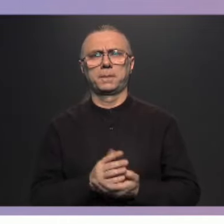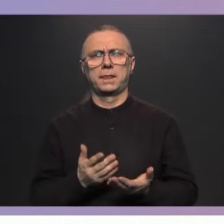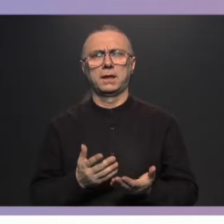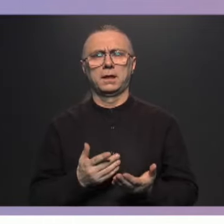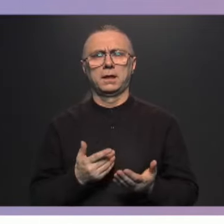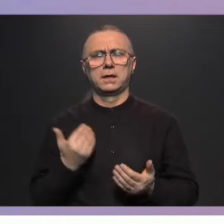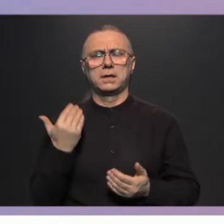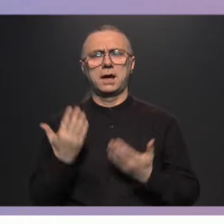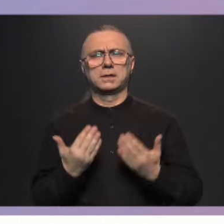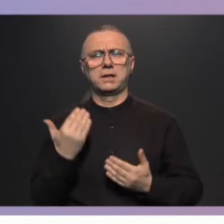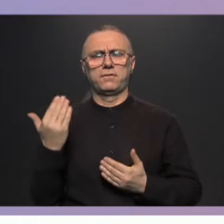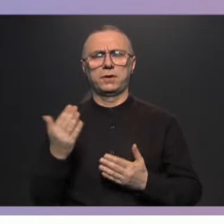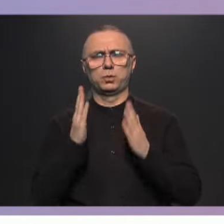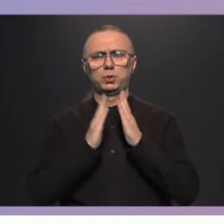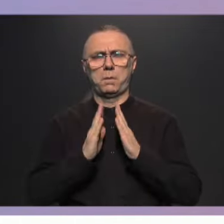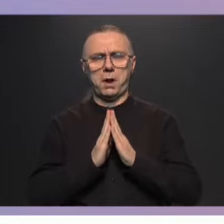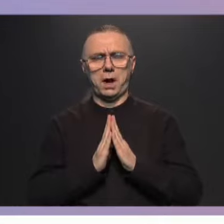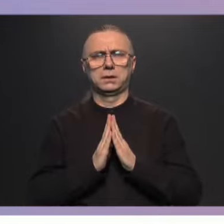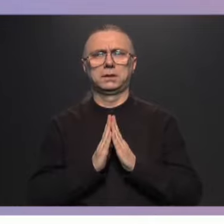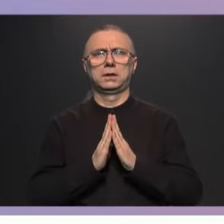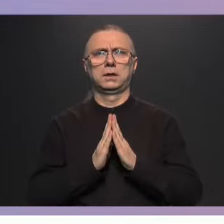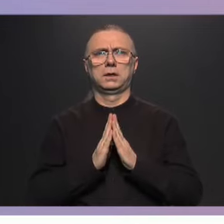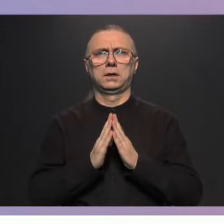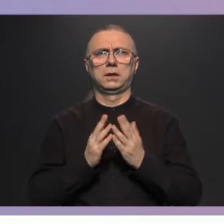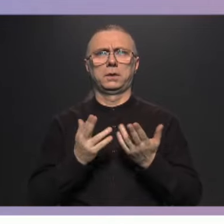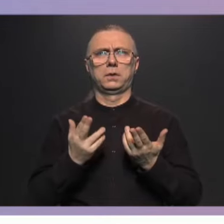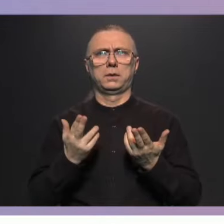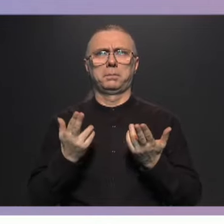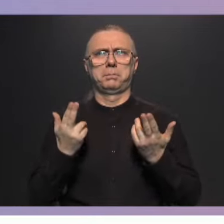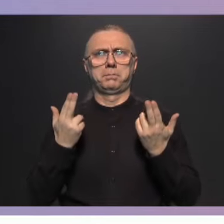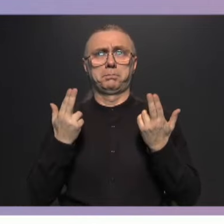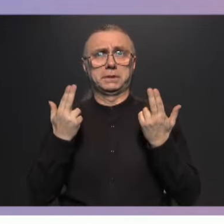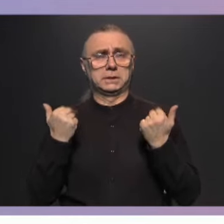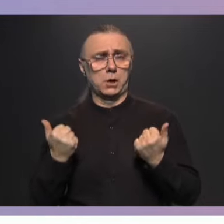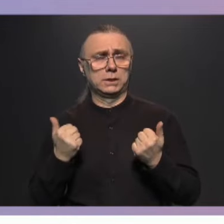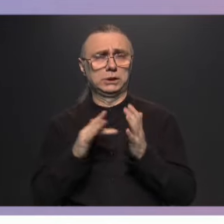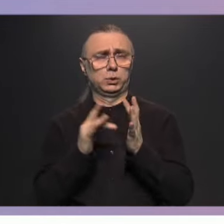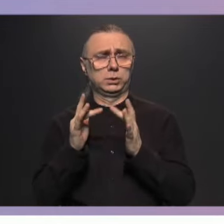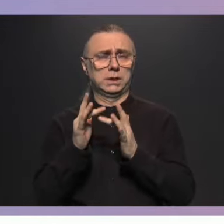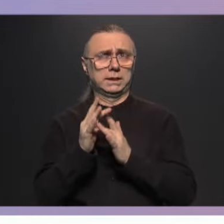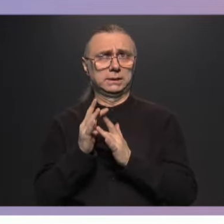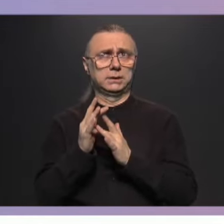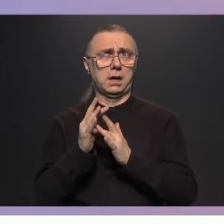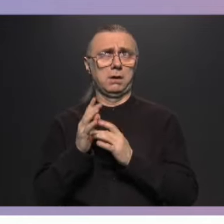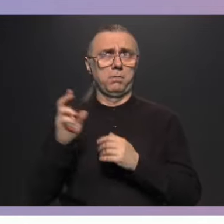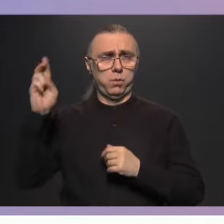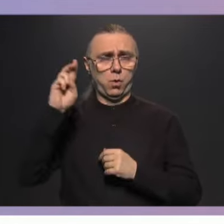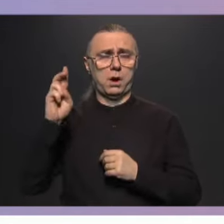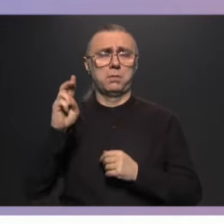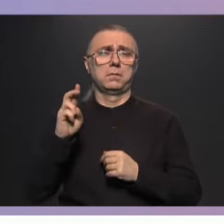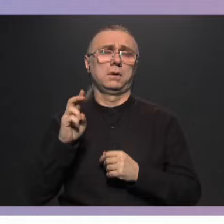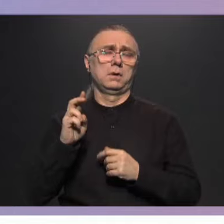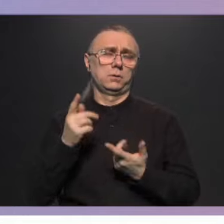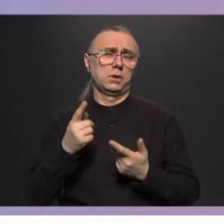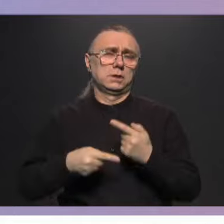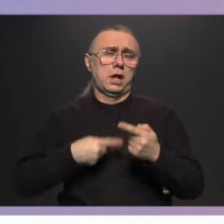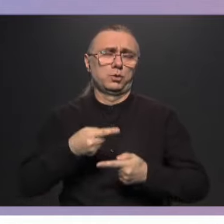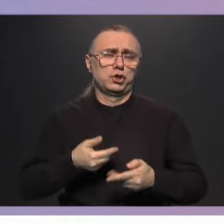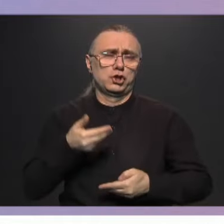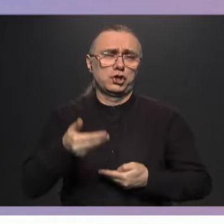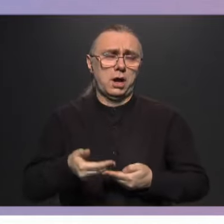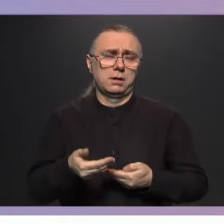шаге. Если вы мусульманин и признаете Иисуса Христа Богом, то, наверное, следующий шаг будет просто принять крещение